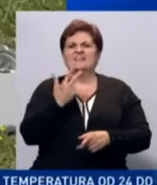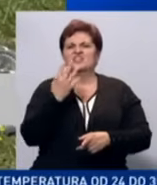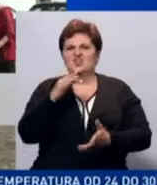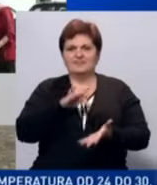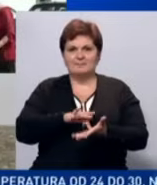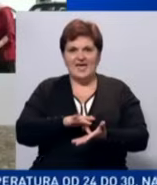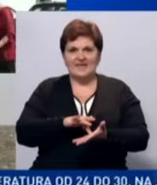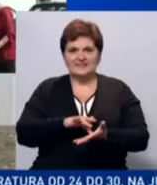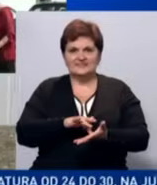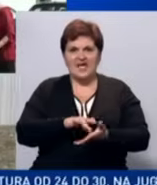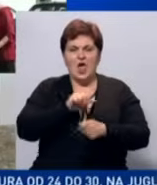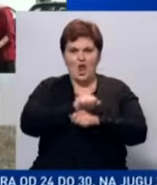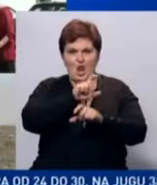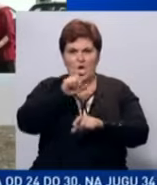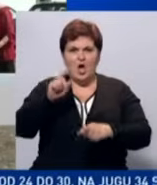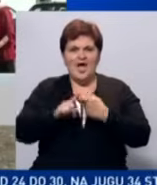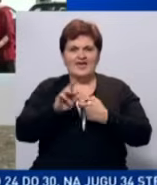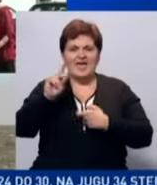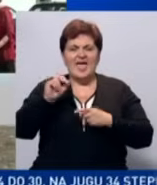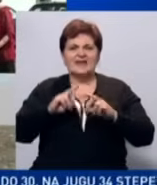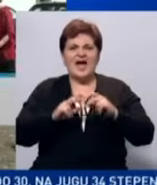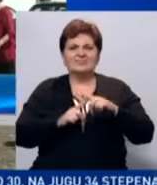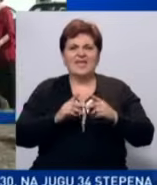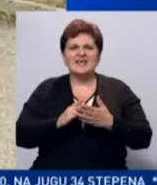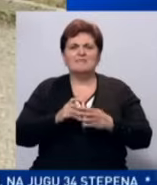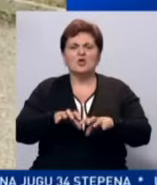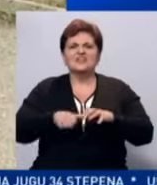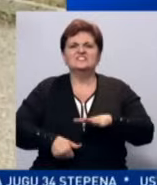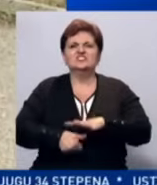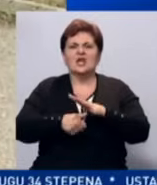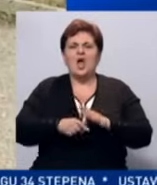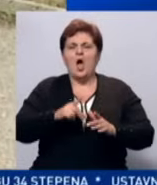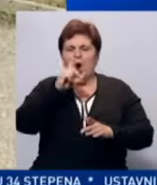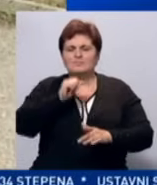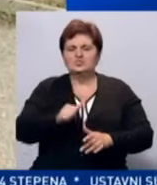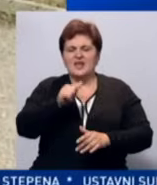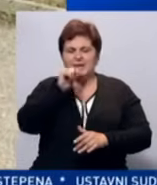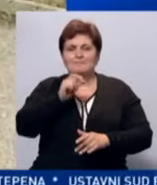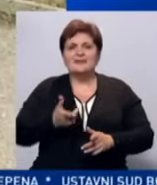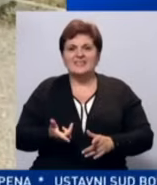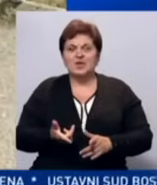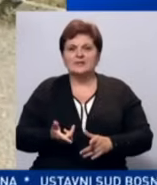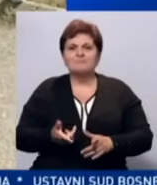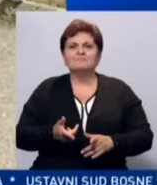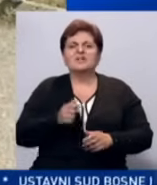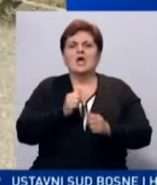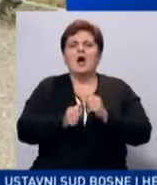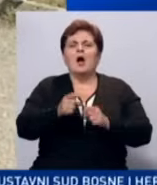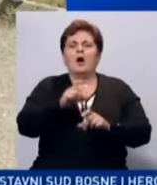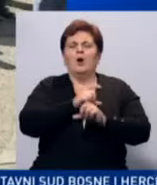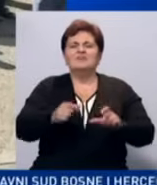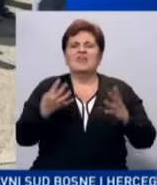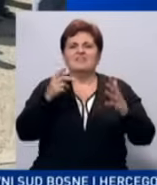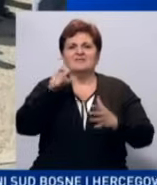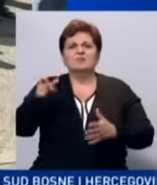Tomašica. Koncentracioni logor Keraterm uspostavio je krizni štab općine Prijedor. Za zločine je osuđeno 9 osoba,